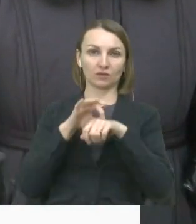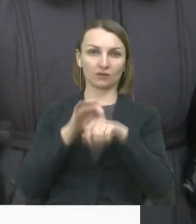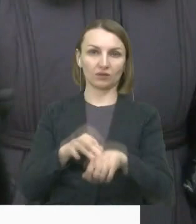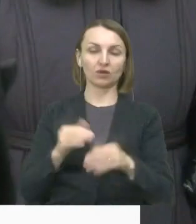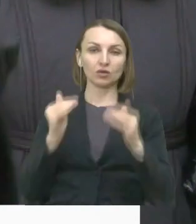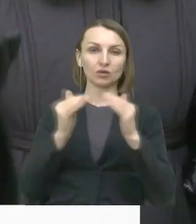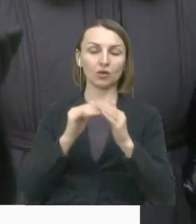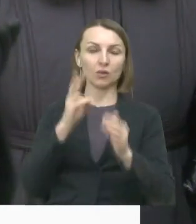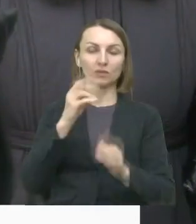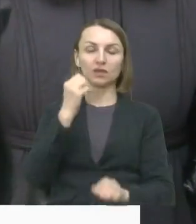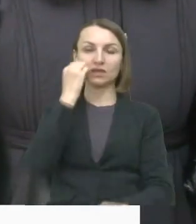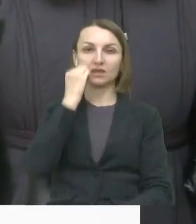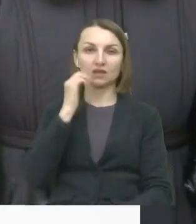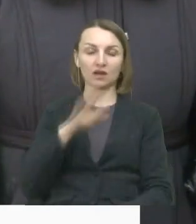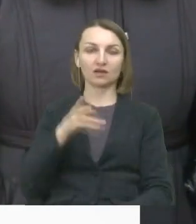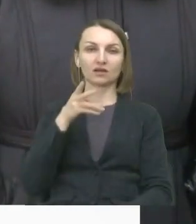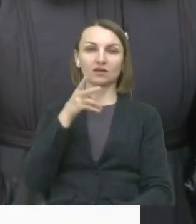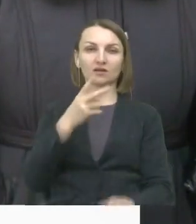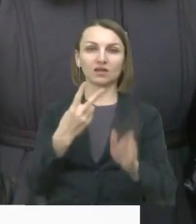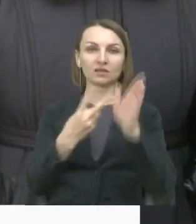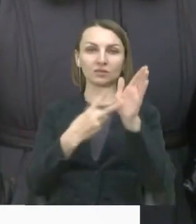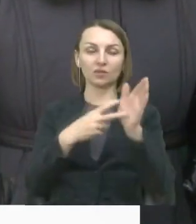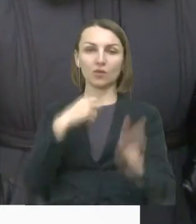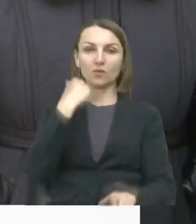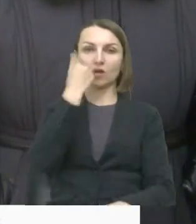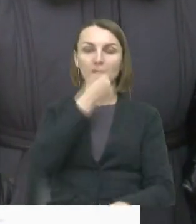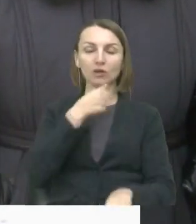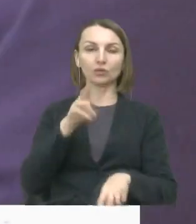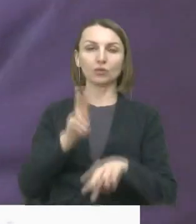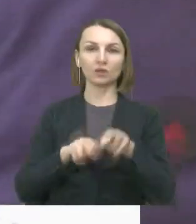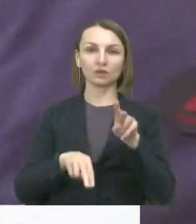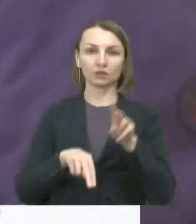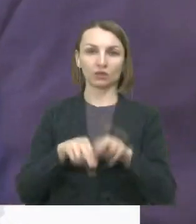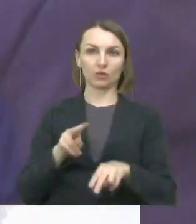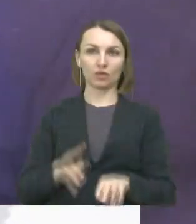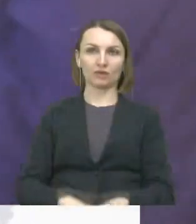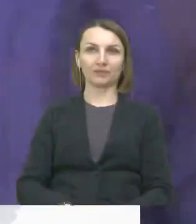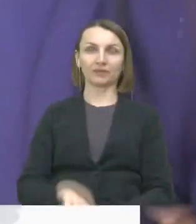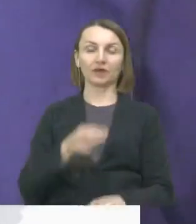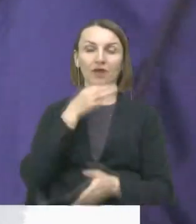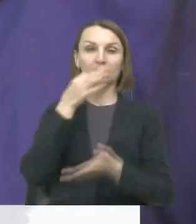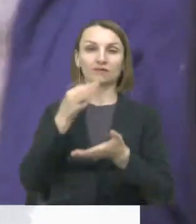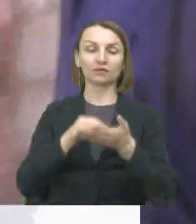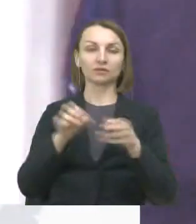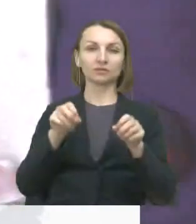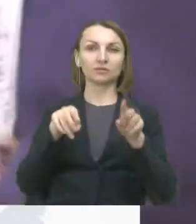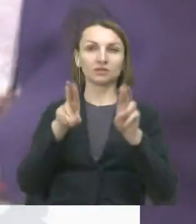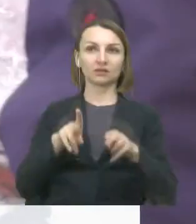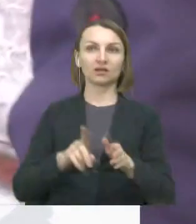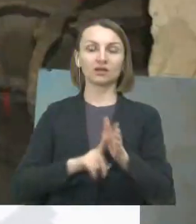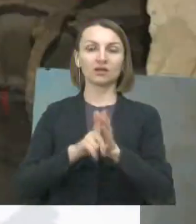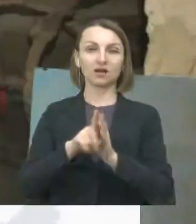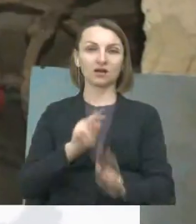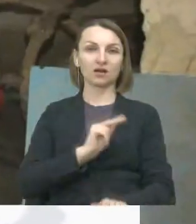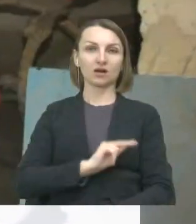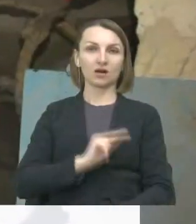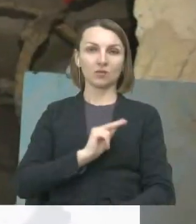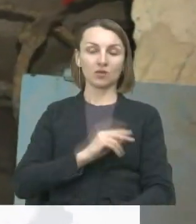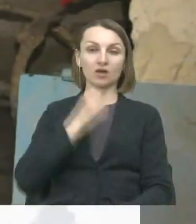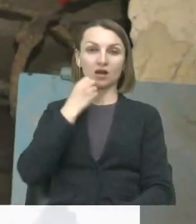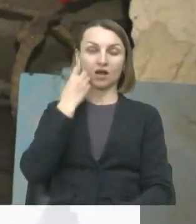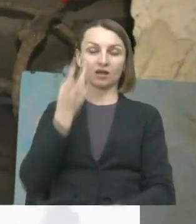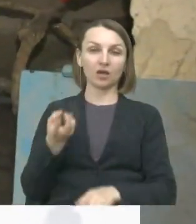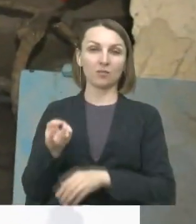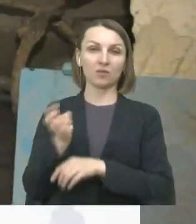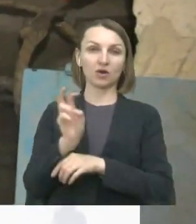старый. Он 2007 года, октябрь месяц. Ответственные специалисты приступили к работе только после